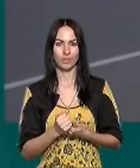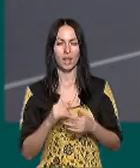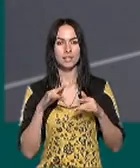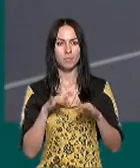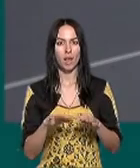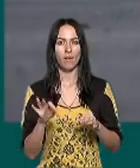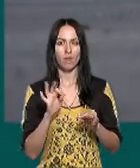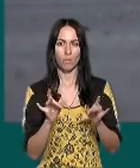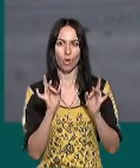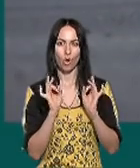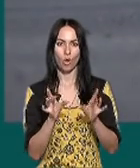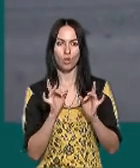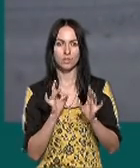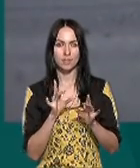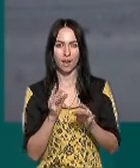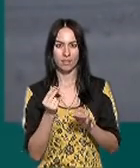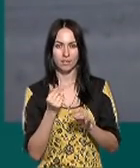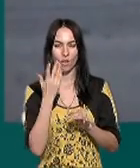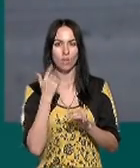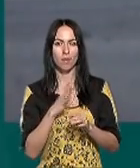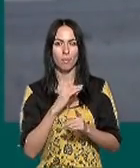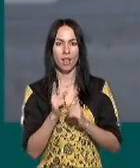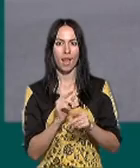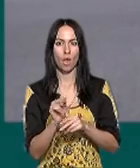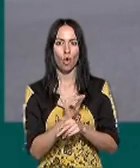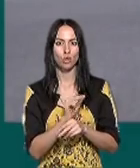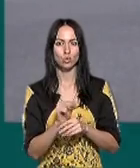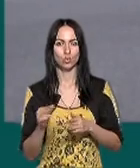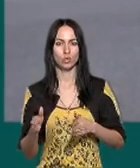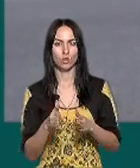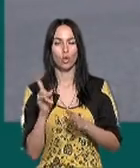Справа про розтрату під час реконструкції доріг. Що відомо про обставини злочину?